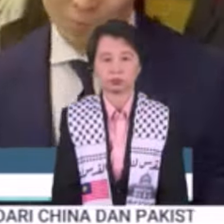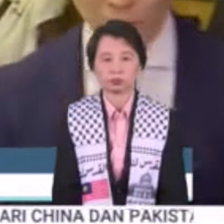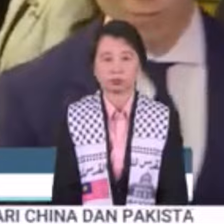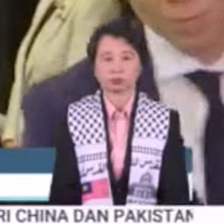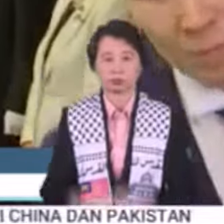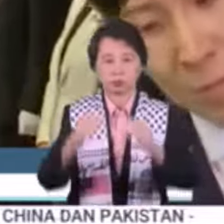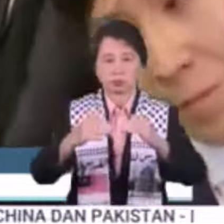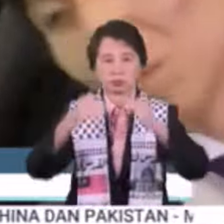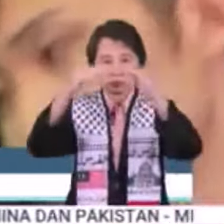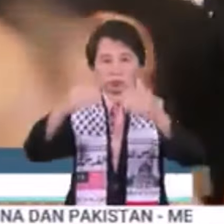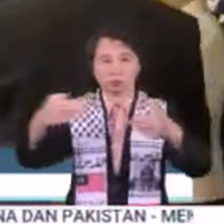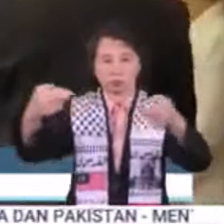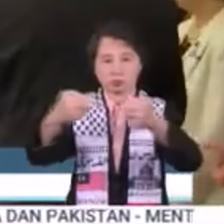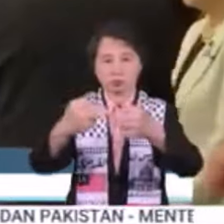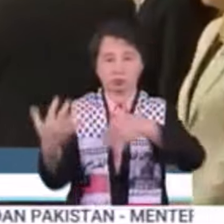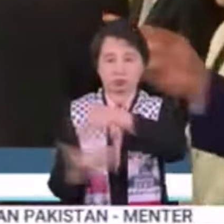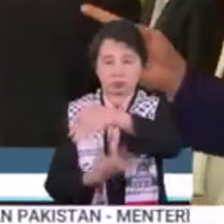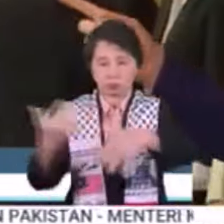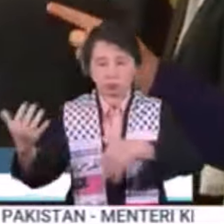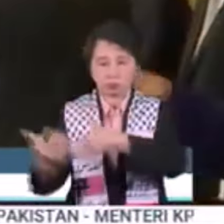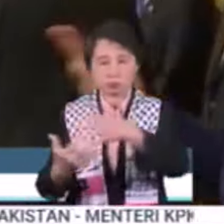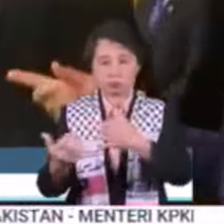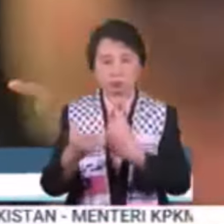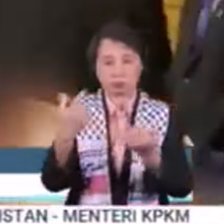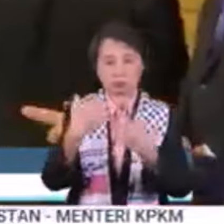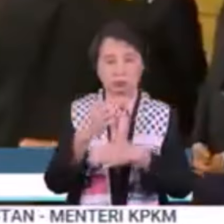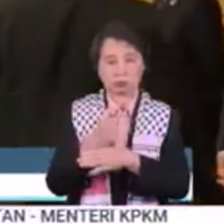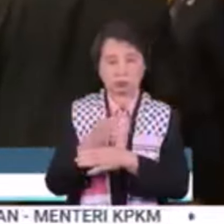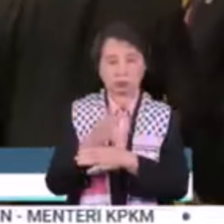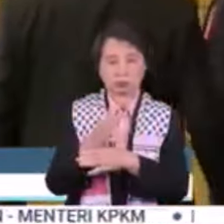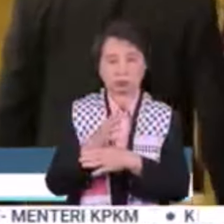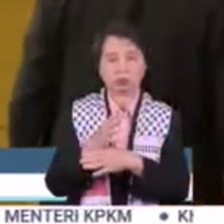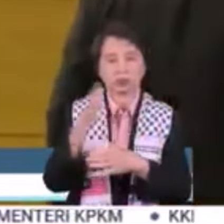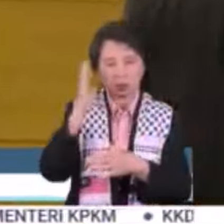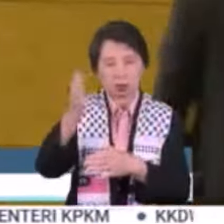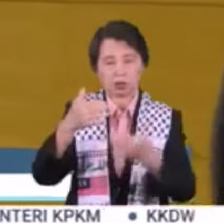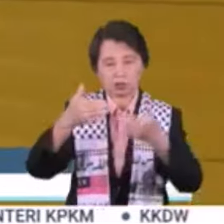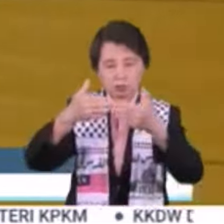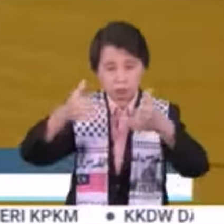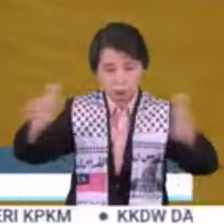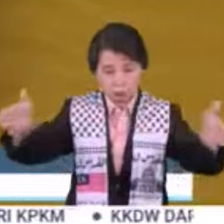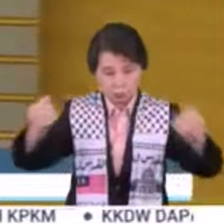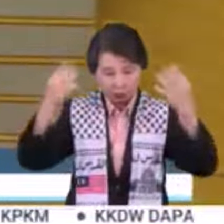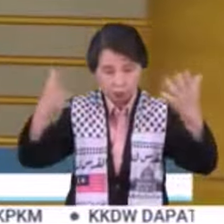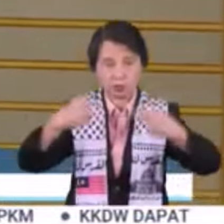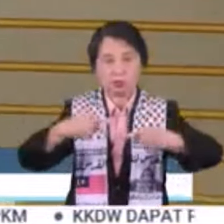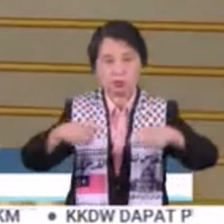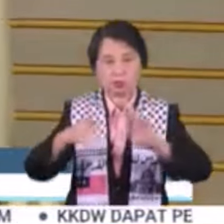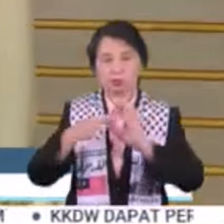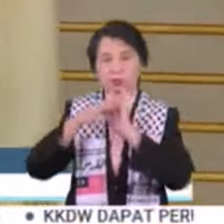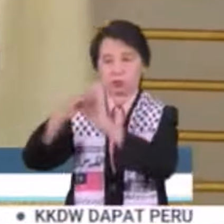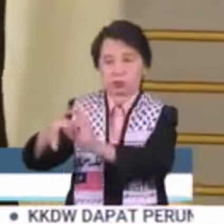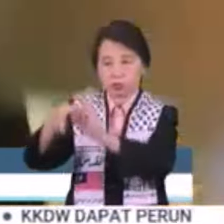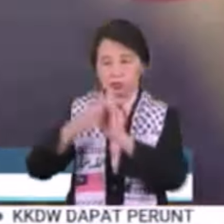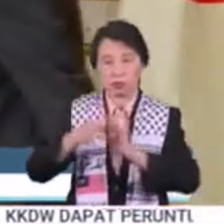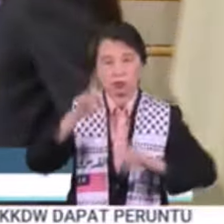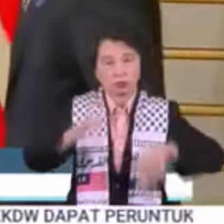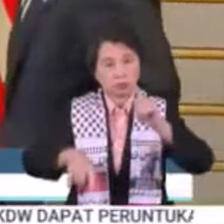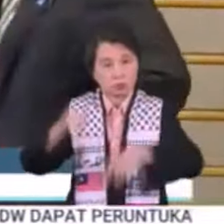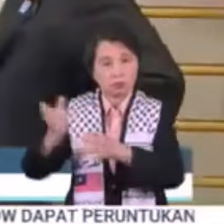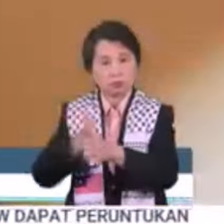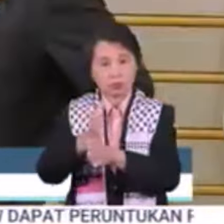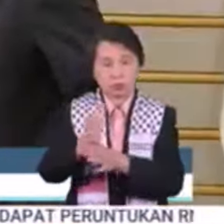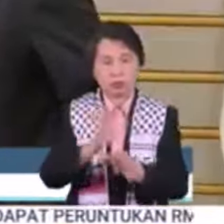Langkah naik taraf hubungan bilateral kepada perkongsian komprehensif strategik akan membuka lebih banyak peluang kerjasama dalam pelbagai